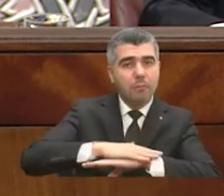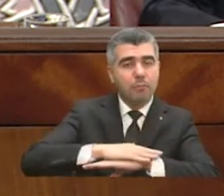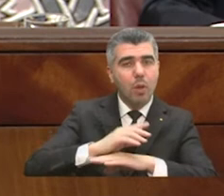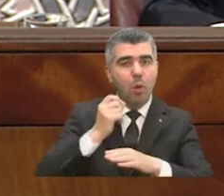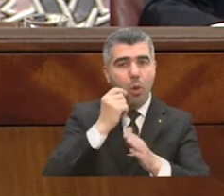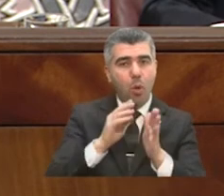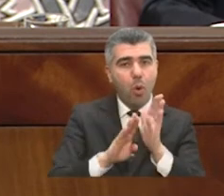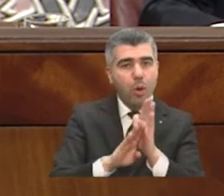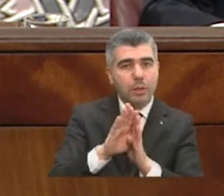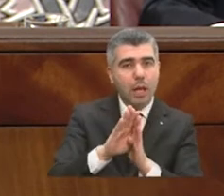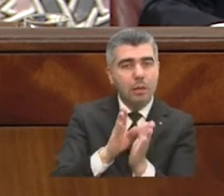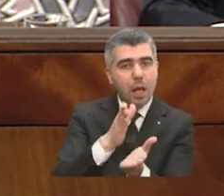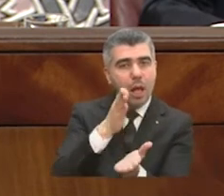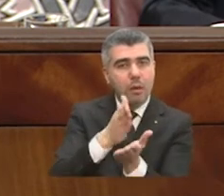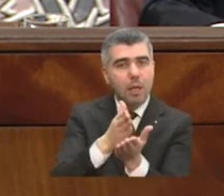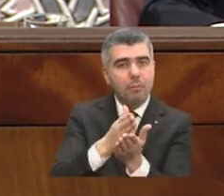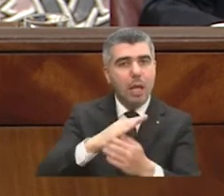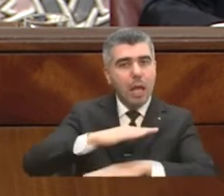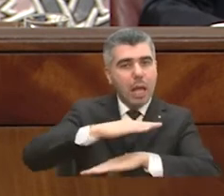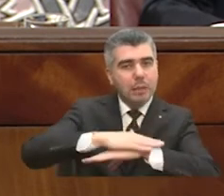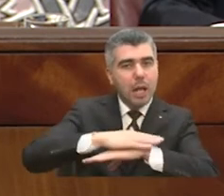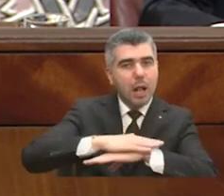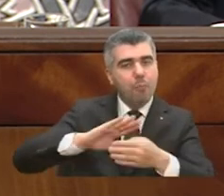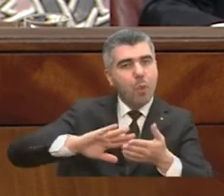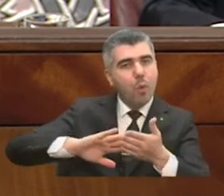est vrai, et toujours dans